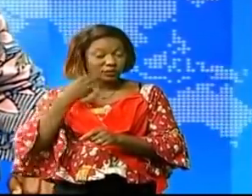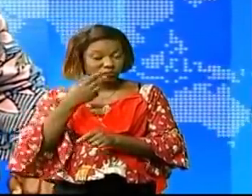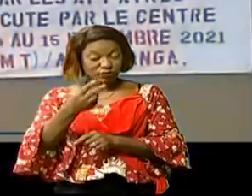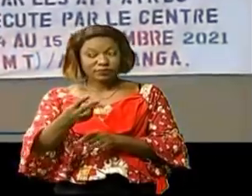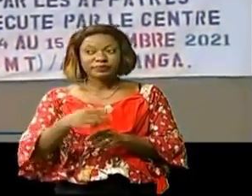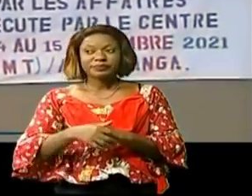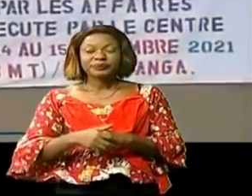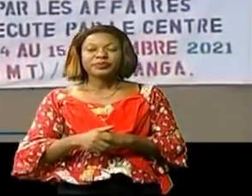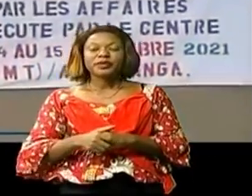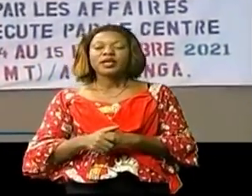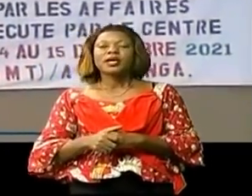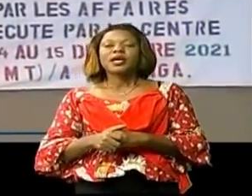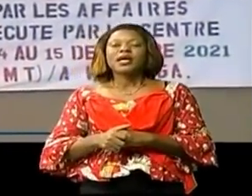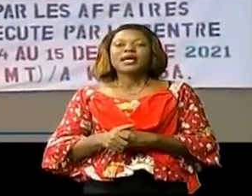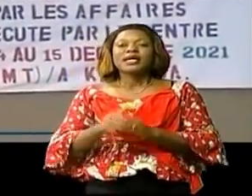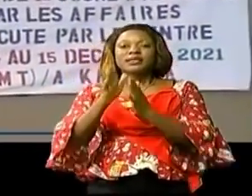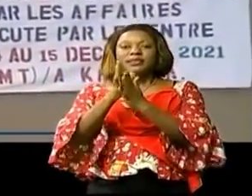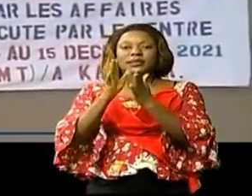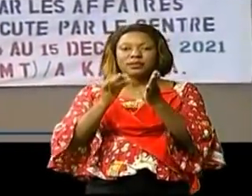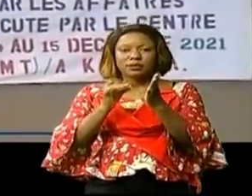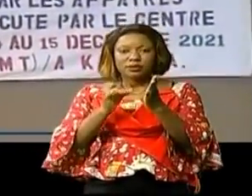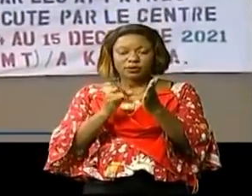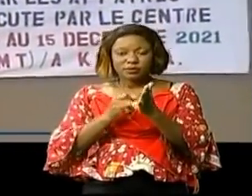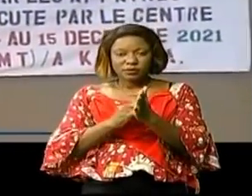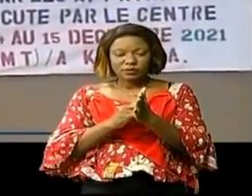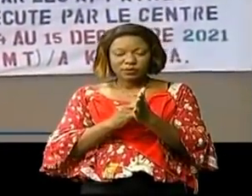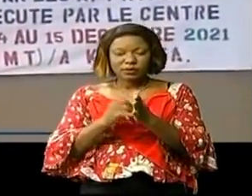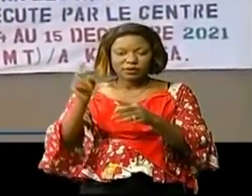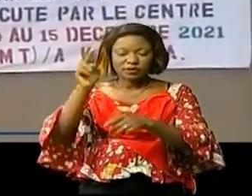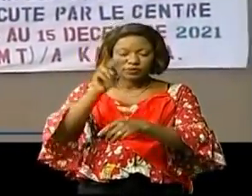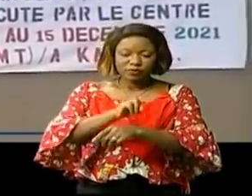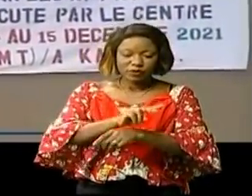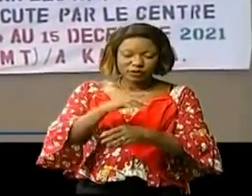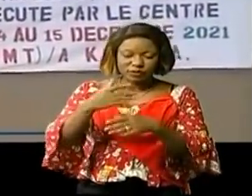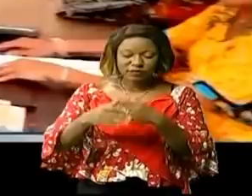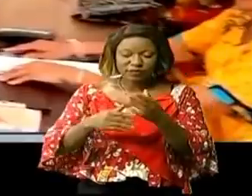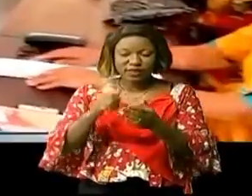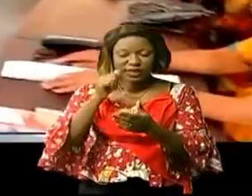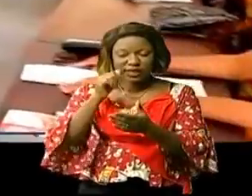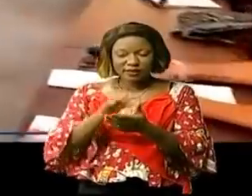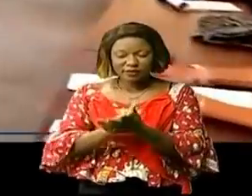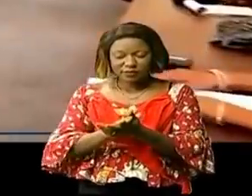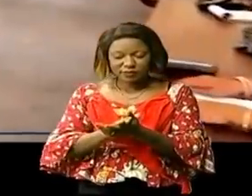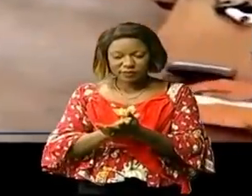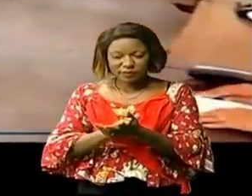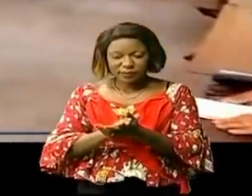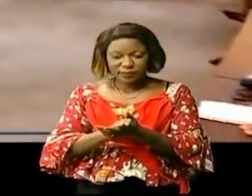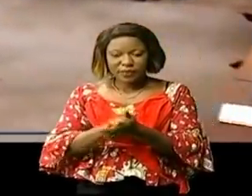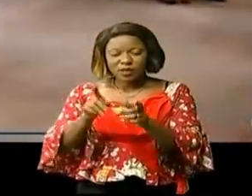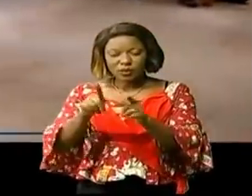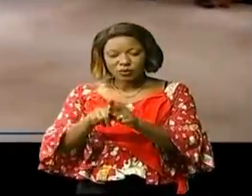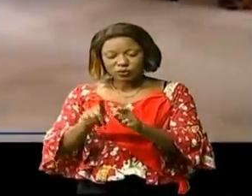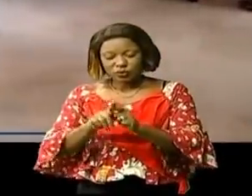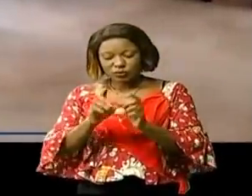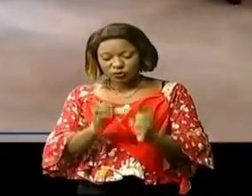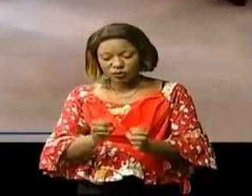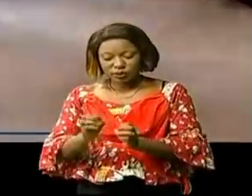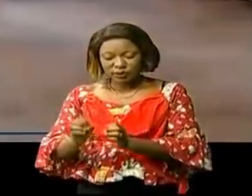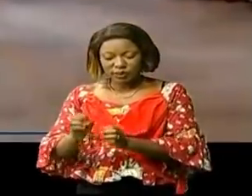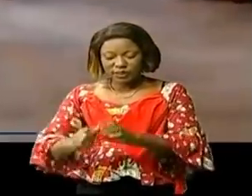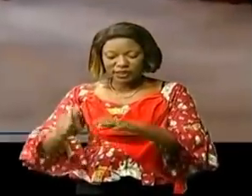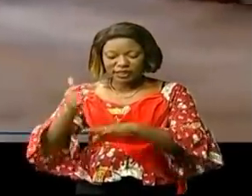Au cadre de 16 jours d'activisme de violence faite à la femme, le centre Bamamuta Bolokai organise un atelier